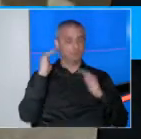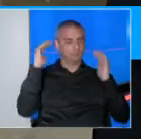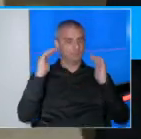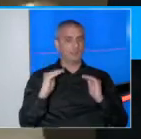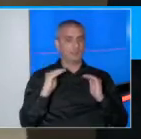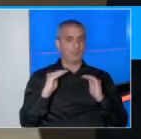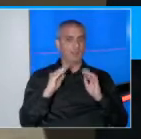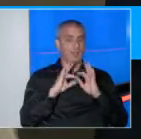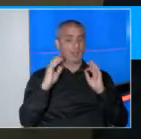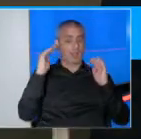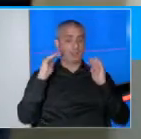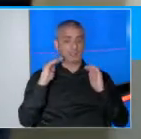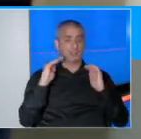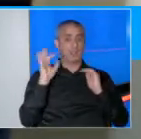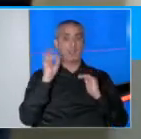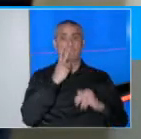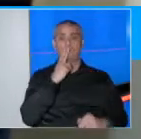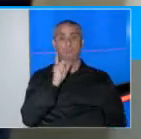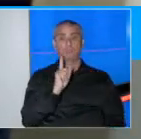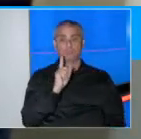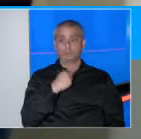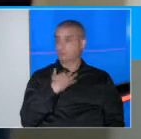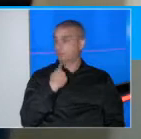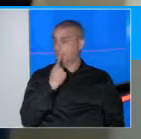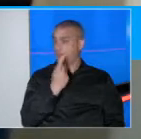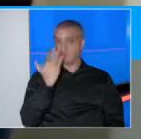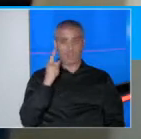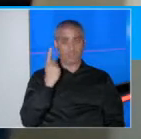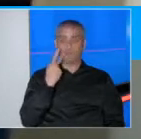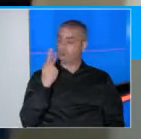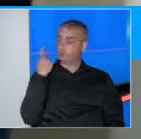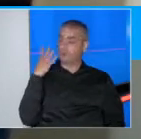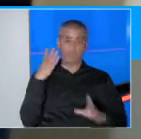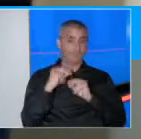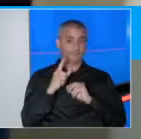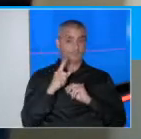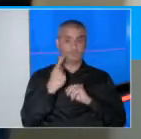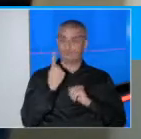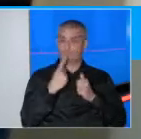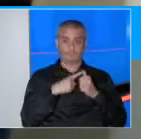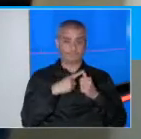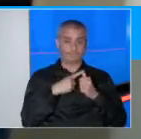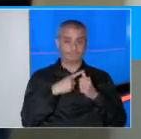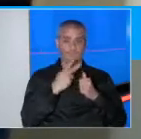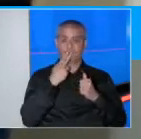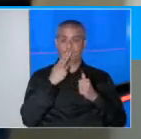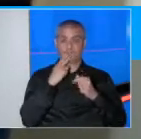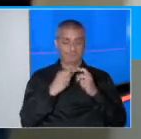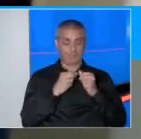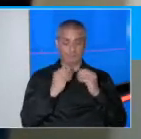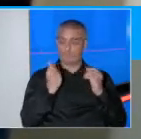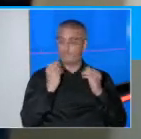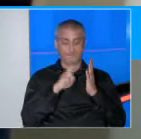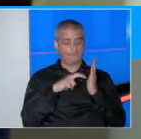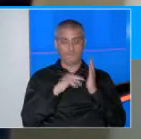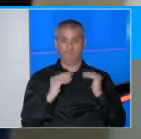ירידה, התחלה של ירידה בשיעורי האישון. אני רוצה להזכיר לך מה קרה בשנתיים האחרונות. אחד, הטבק לגיגול הושווה, המס